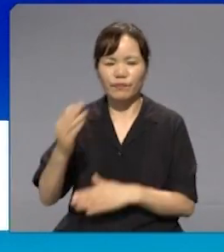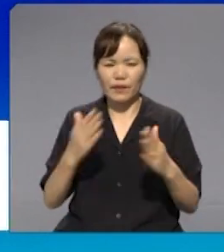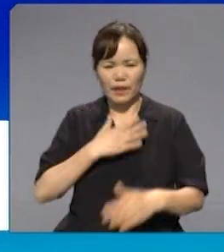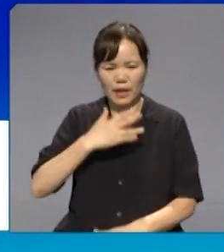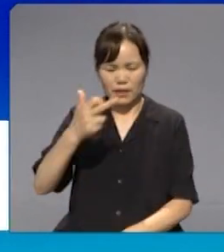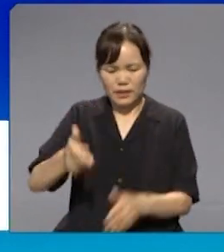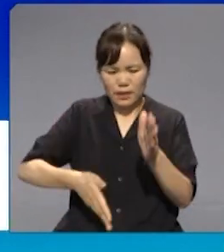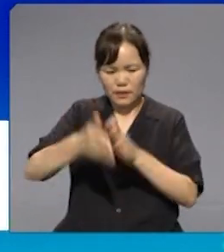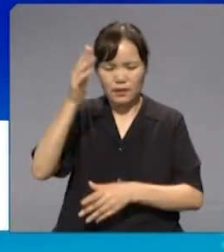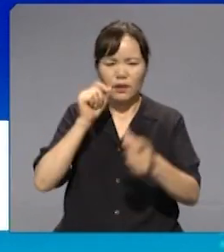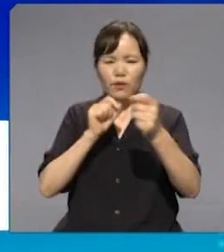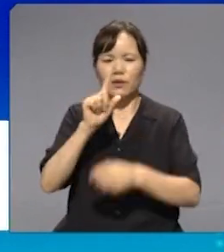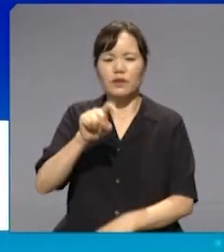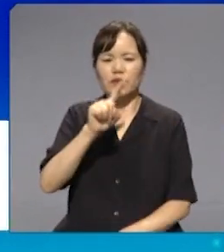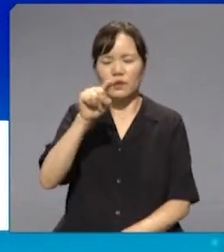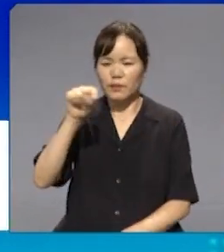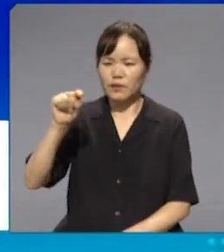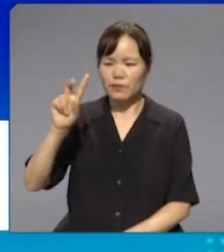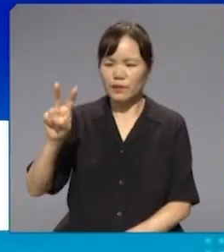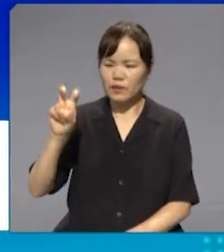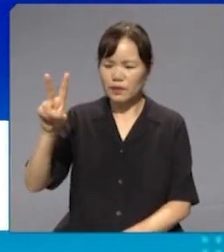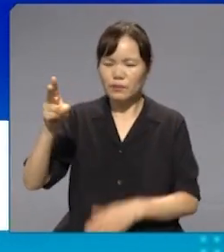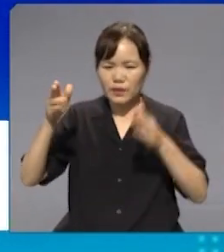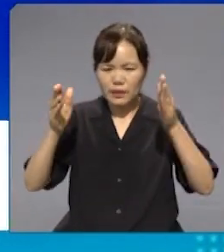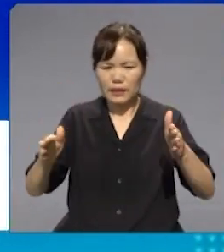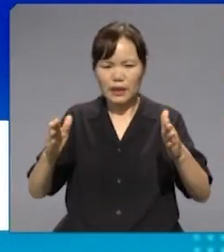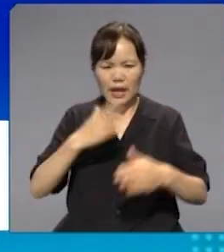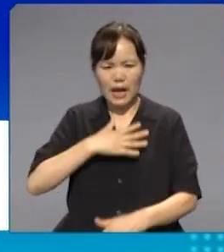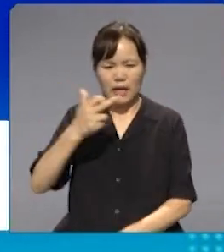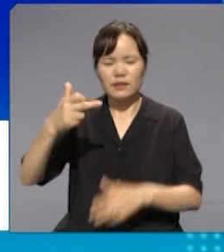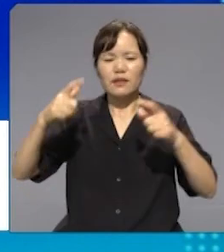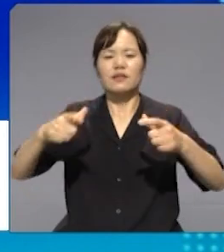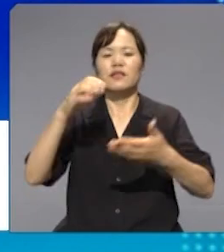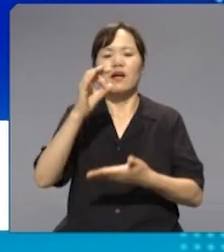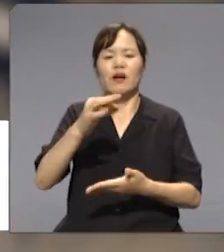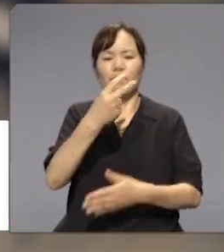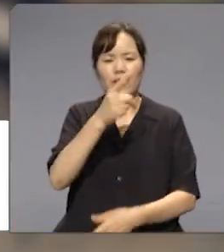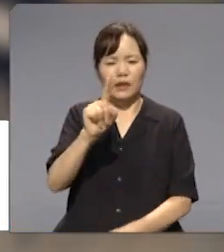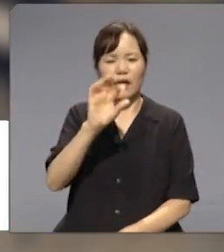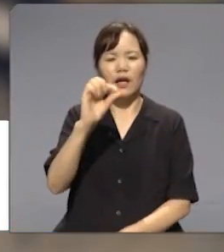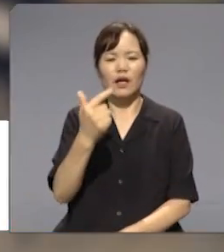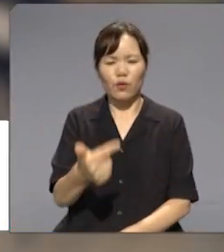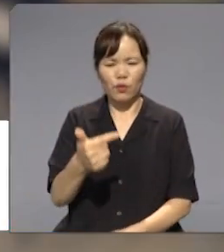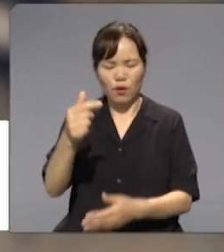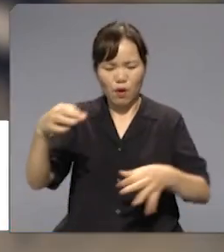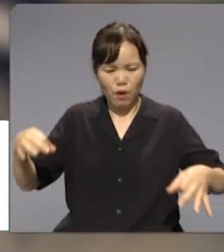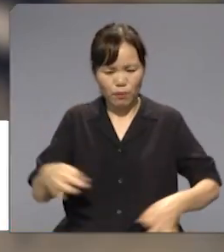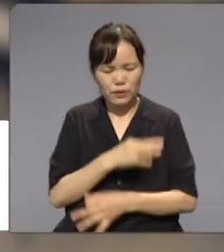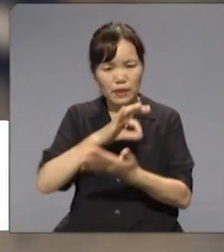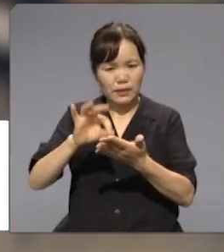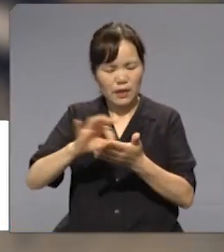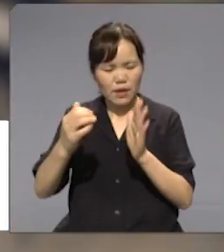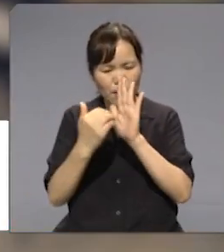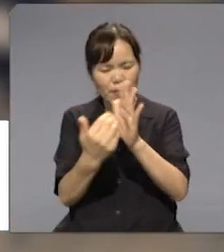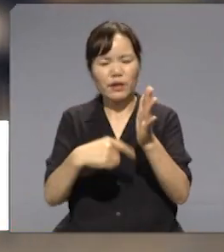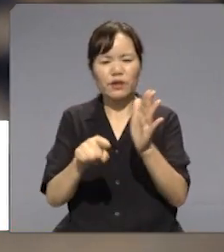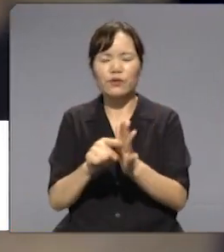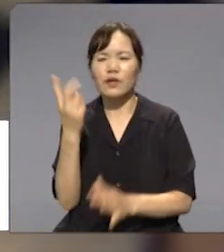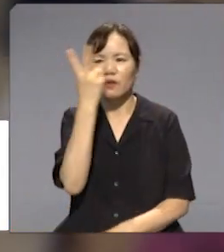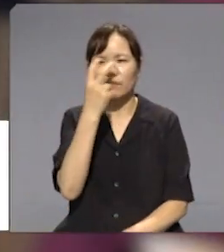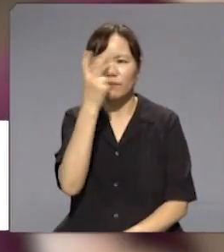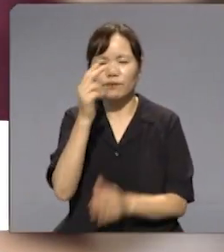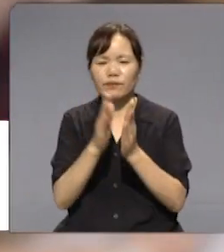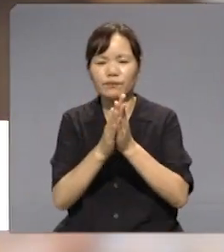경기도 안산시는 오늘 11일부터 22일까지 안찬지역 화폐 다운에 부정유통 방지를 위한 일제 단속에